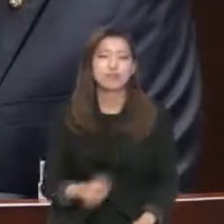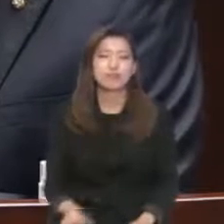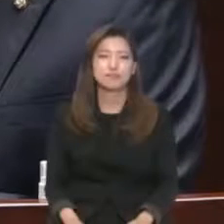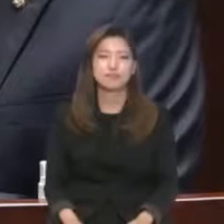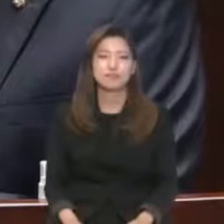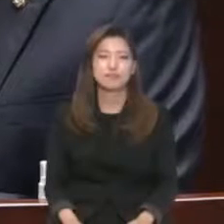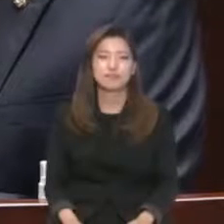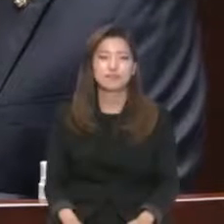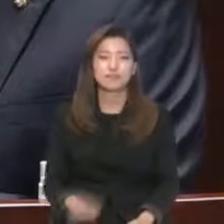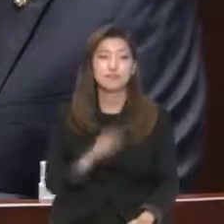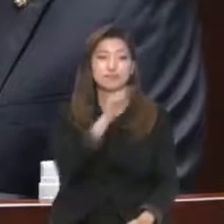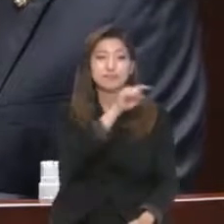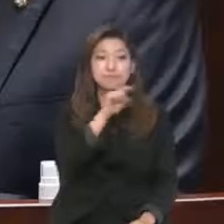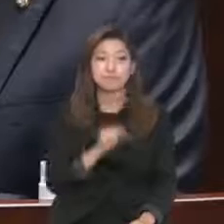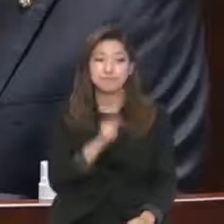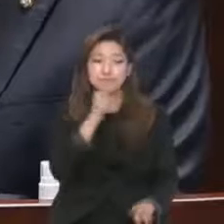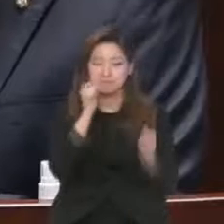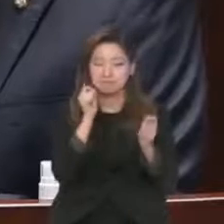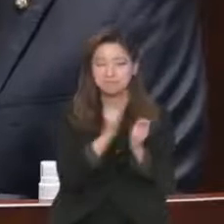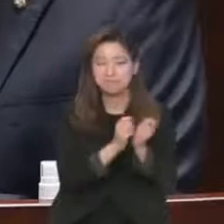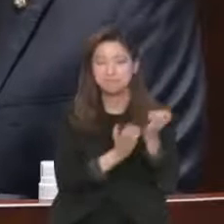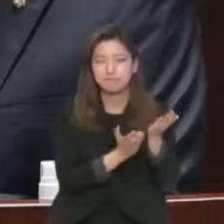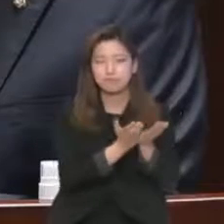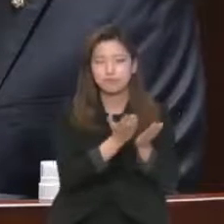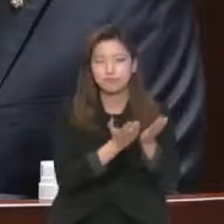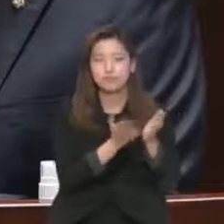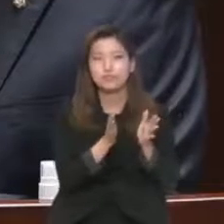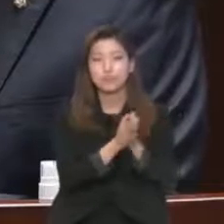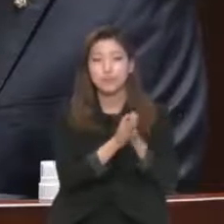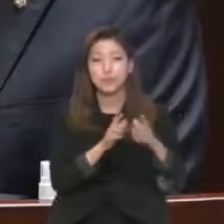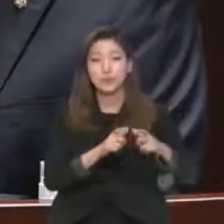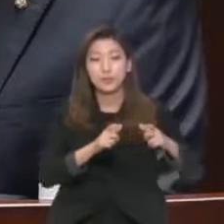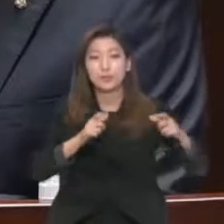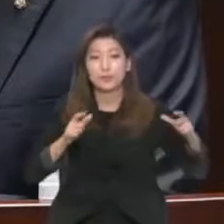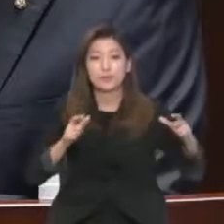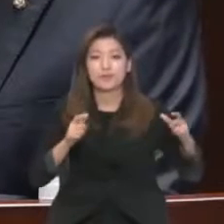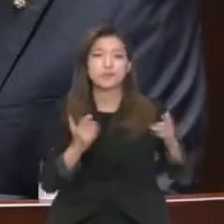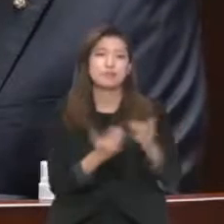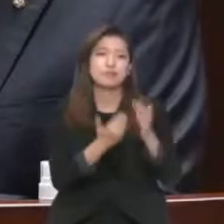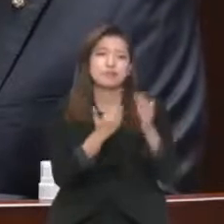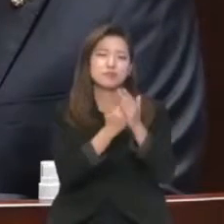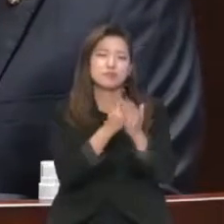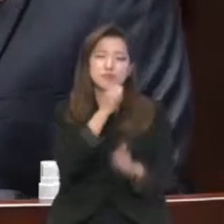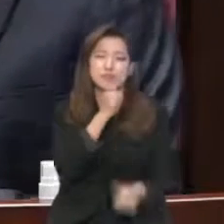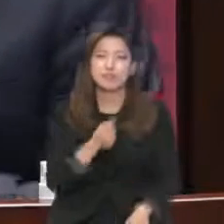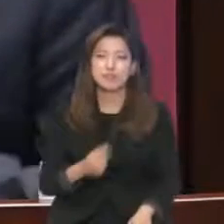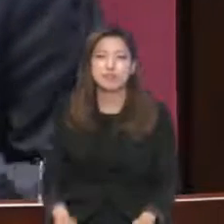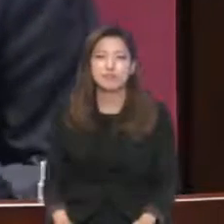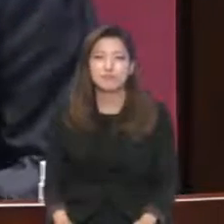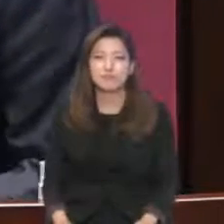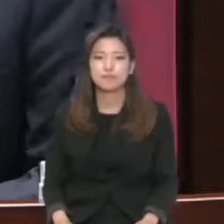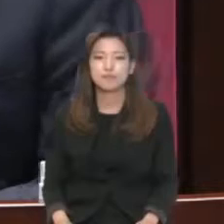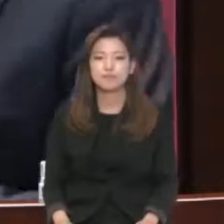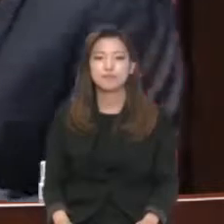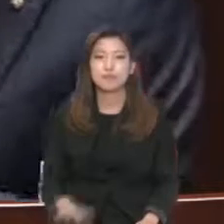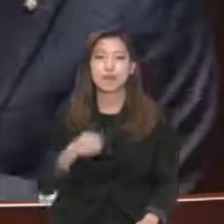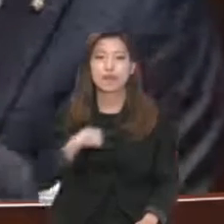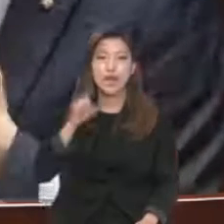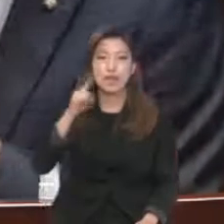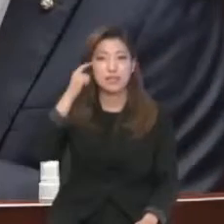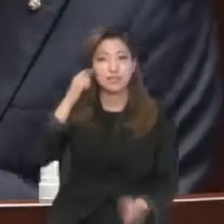관계가 훨씬 긴밀하고 깊숙하게 형성되고 발전되었으면 좋겠다 그렇게 생각하고 있습니다. 한 가지 제안을